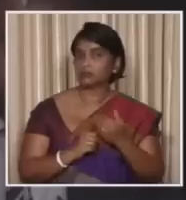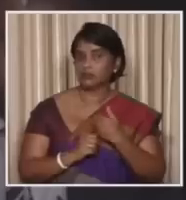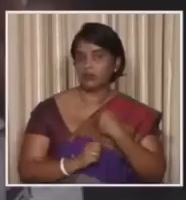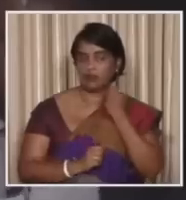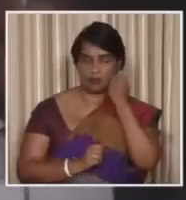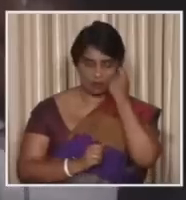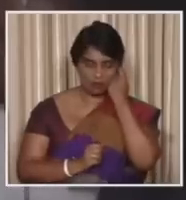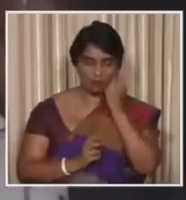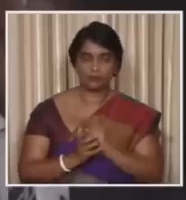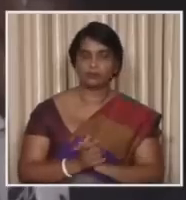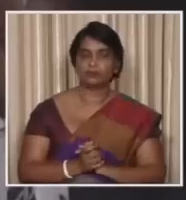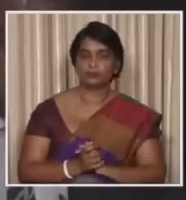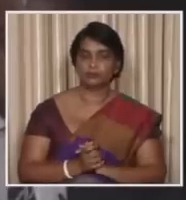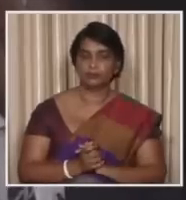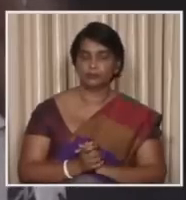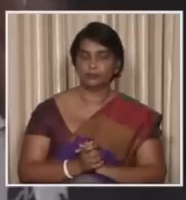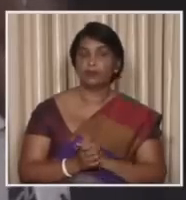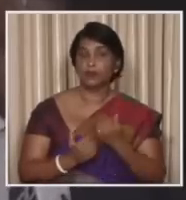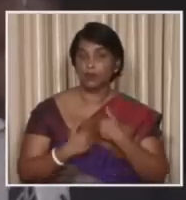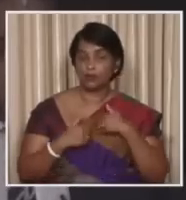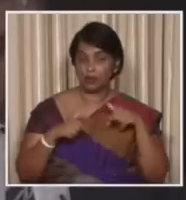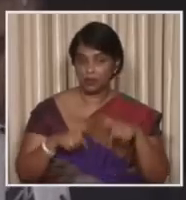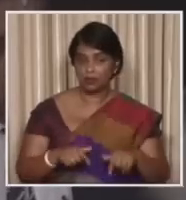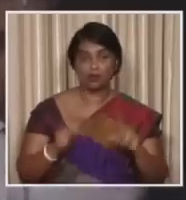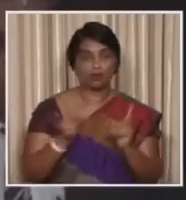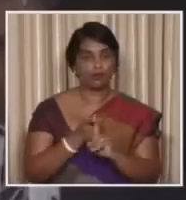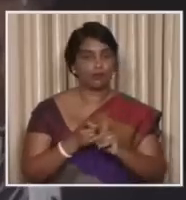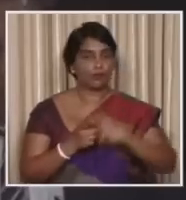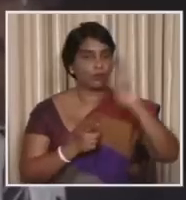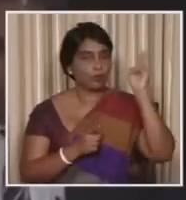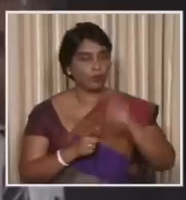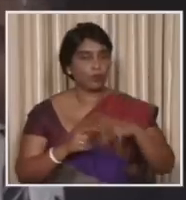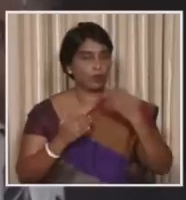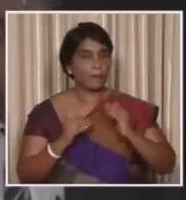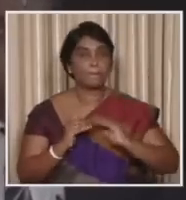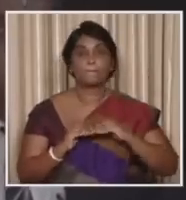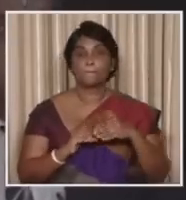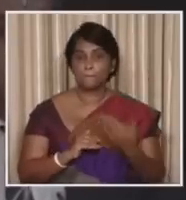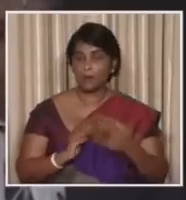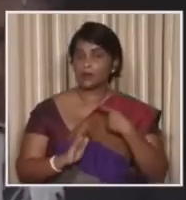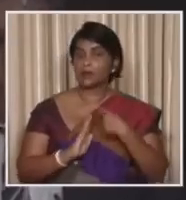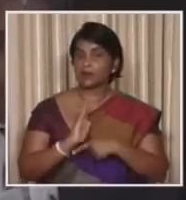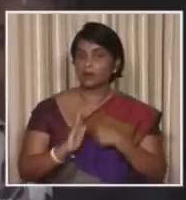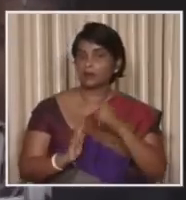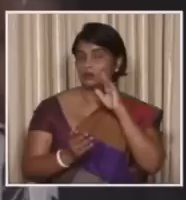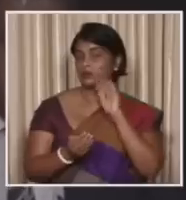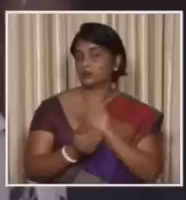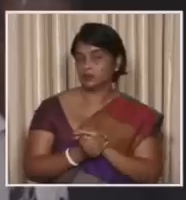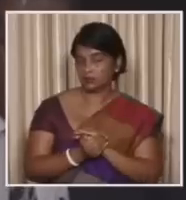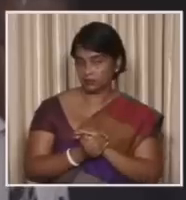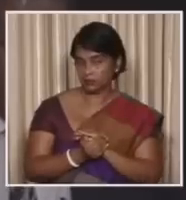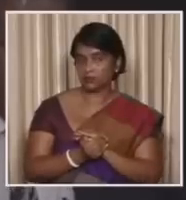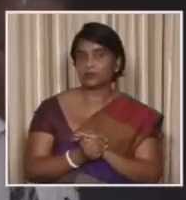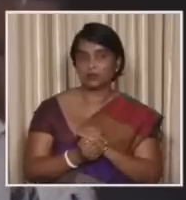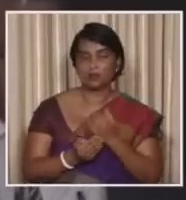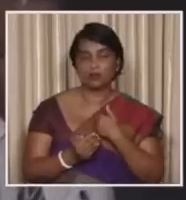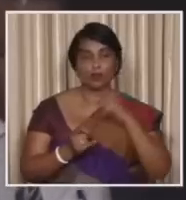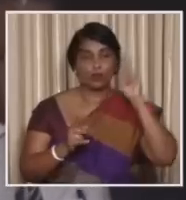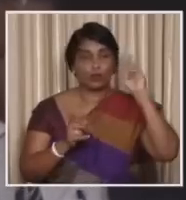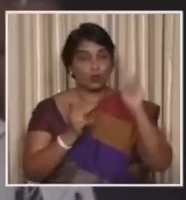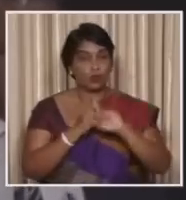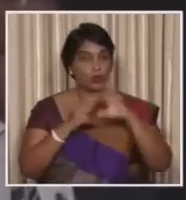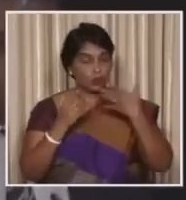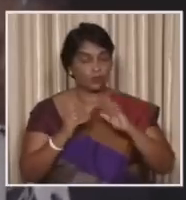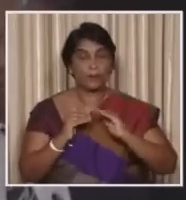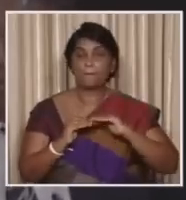मते अभी अद युद्ध जायग्रहणे क्लाट पश्ये रटे आरक्षा अभी युद्ध जायग्रहणे क्लाट